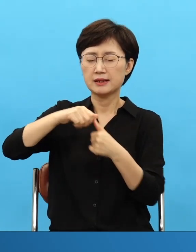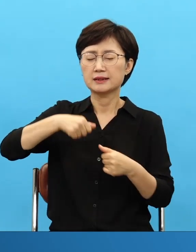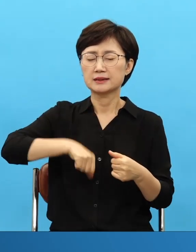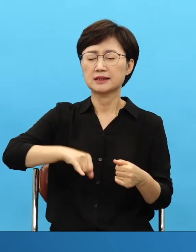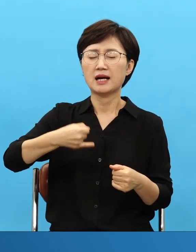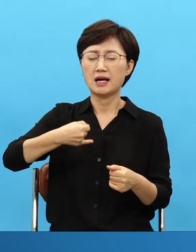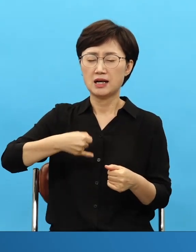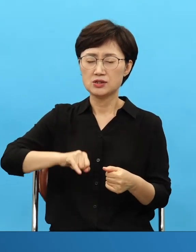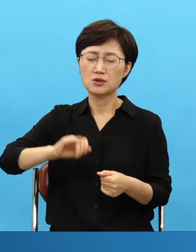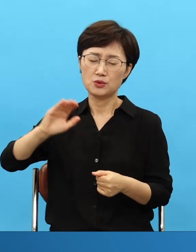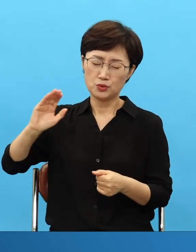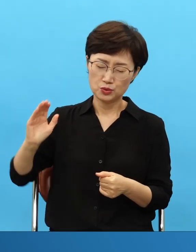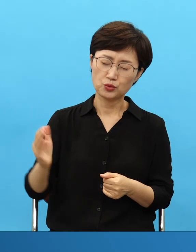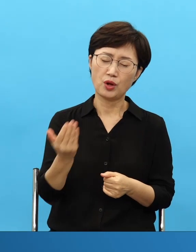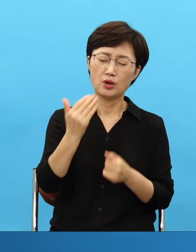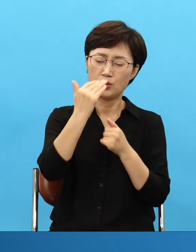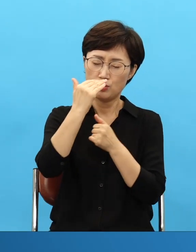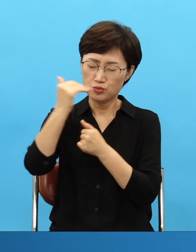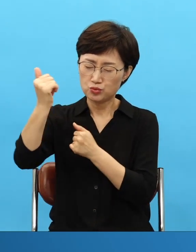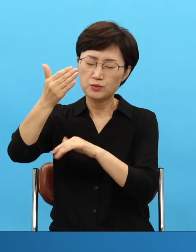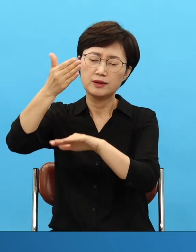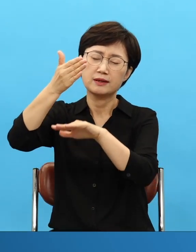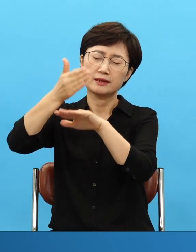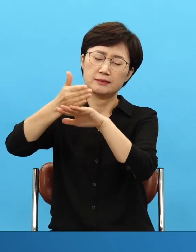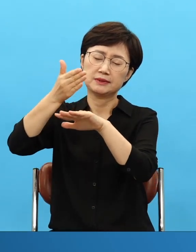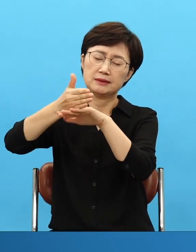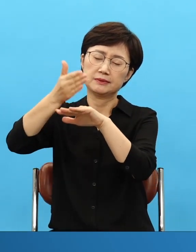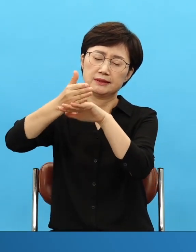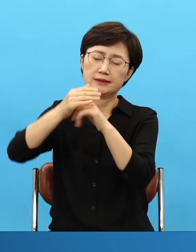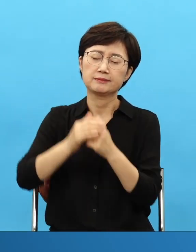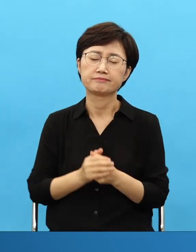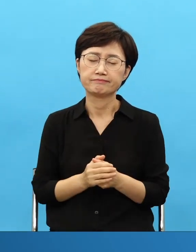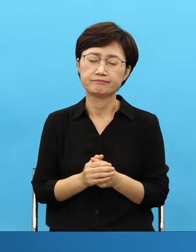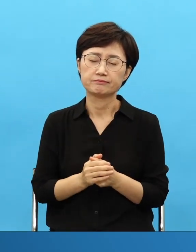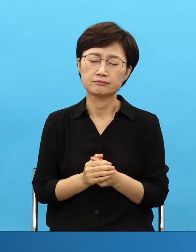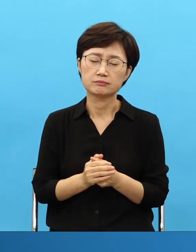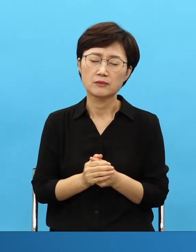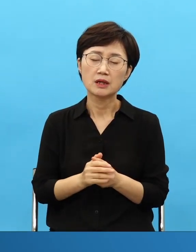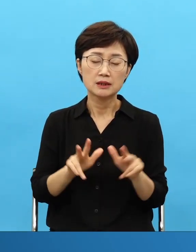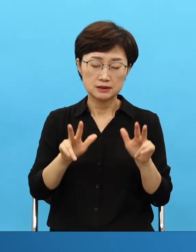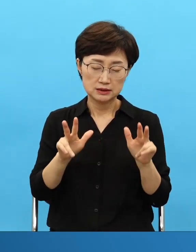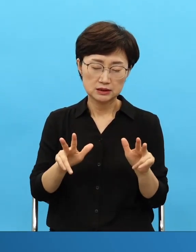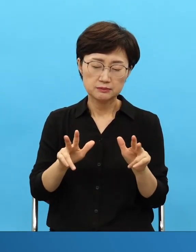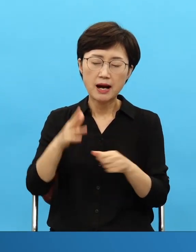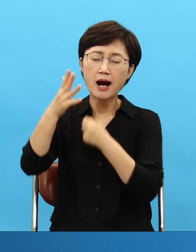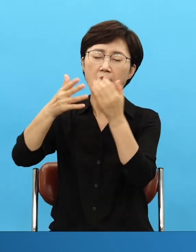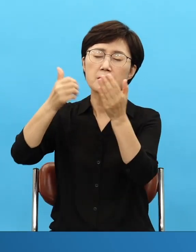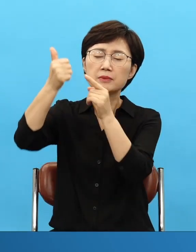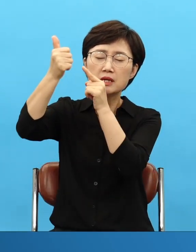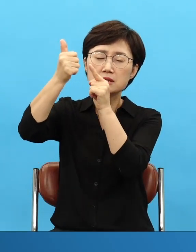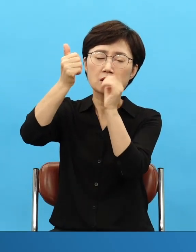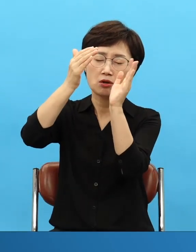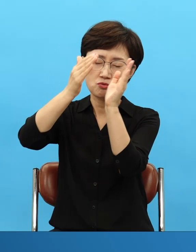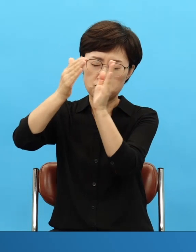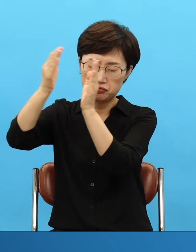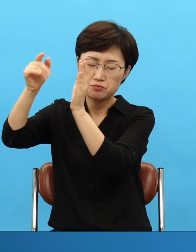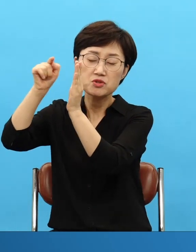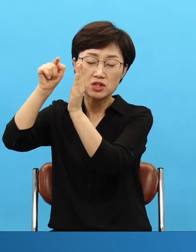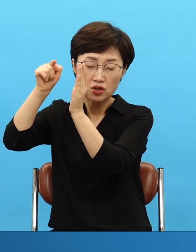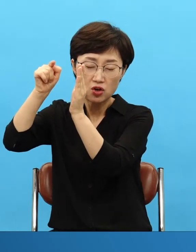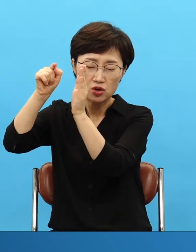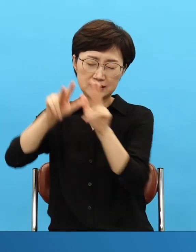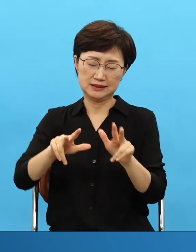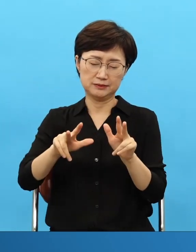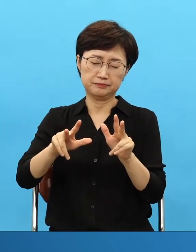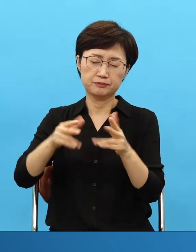for calling us as your children and as your heirs. 준비하신 위의 것을 이 시간 말씀으로 인도하실 줄 믿습니다. We